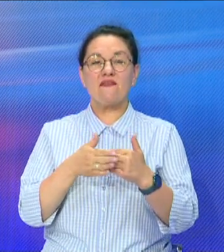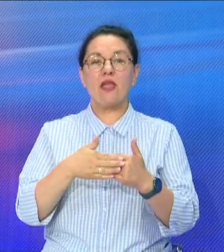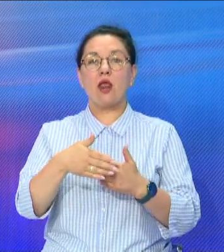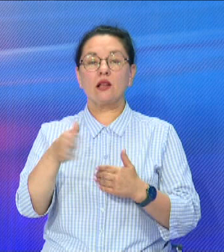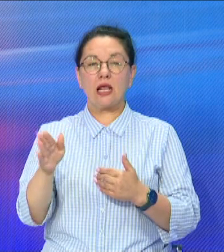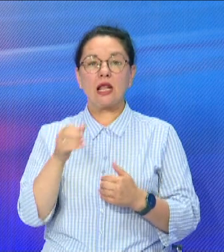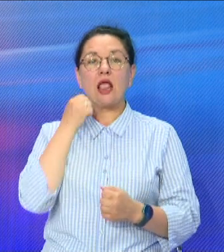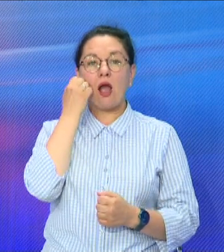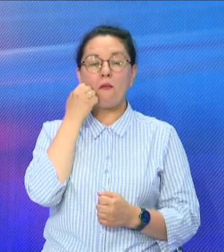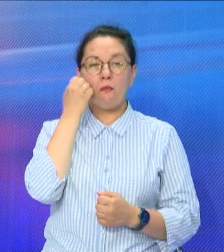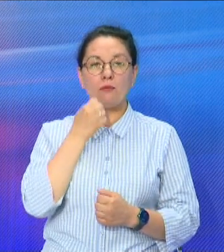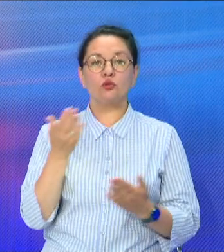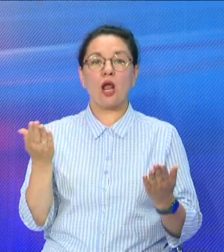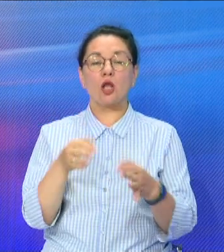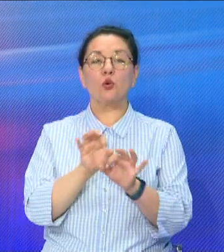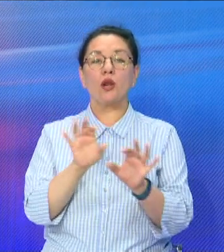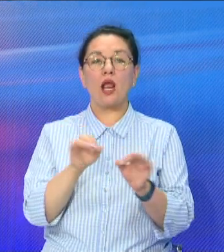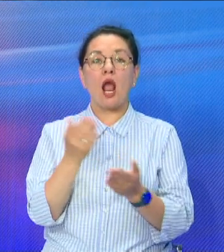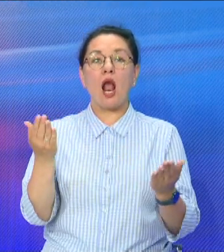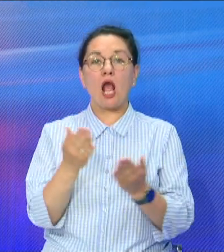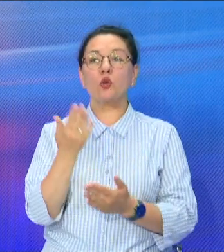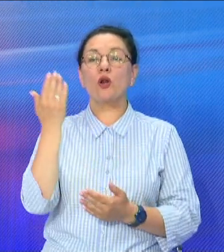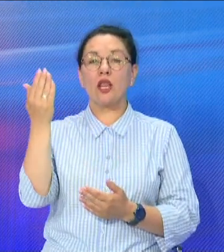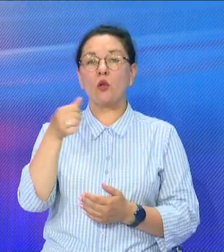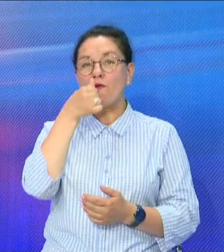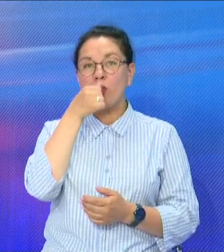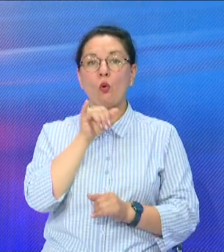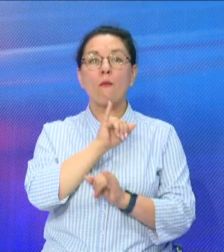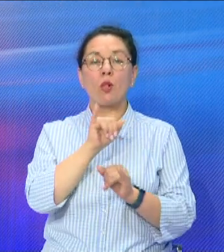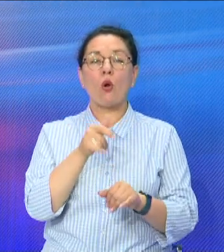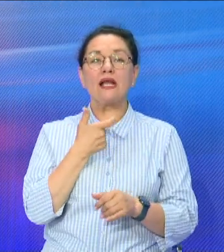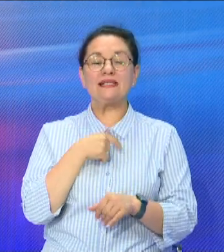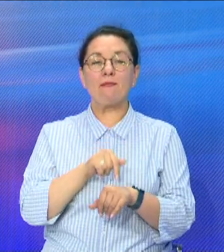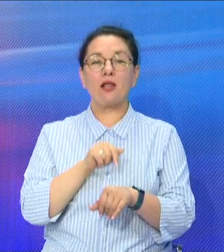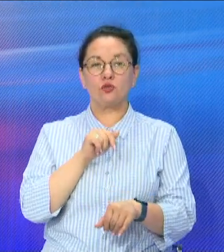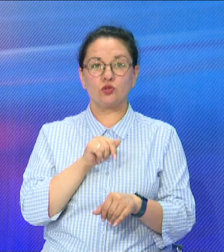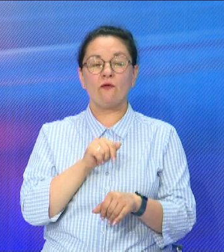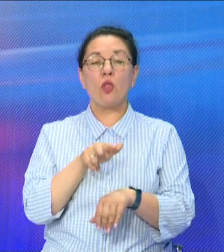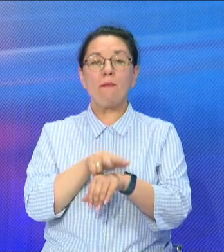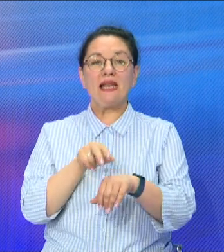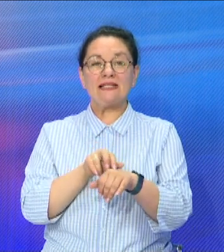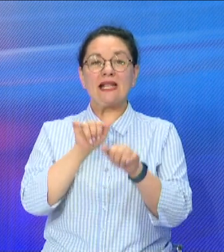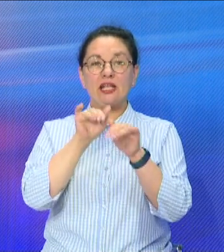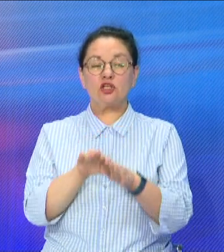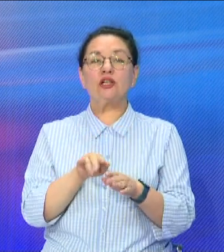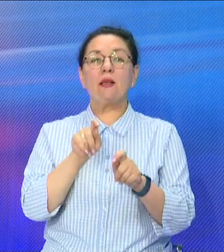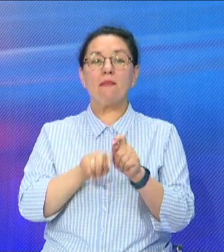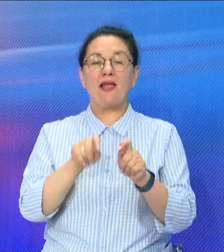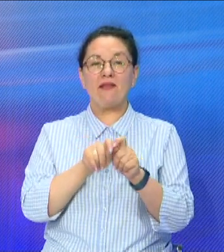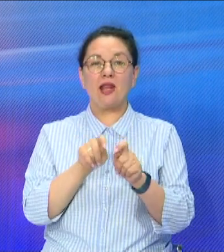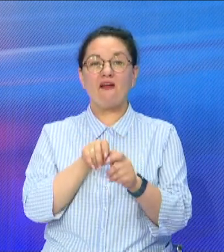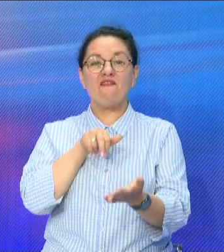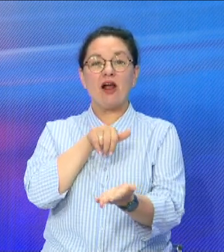1 1 и какая рассказывал что его ног дрина себе тшува я участкового решу проверить уксусом ой шоу дом и у